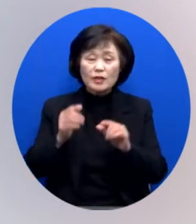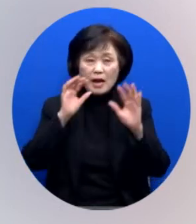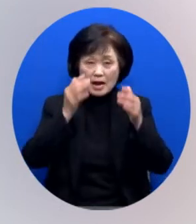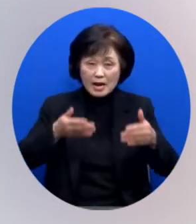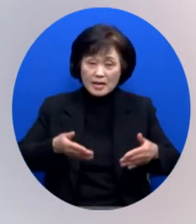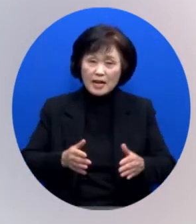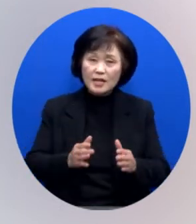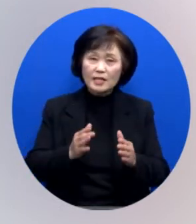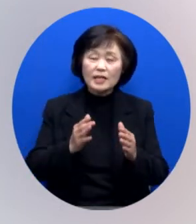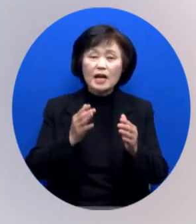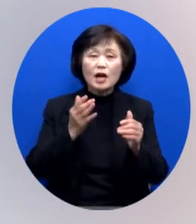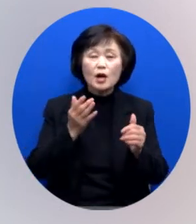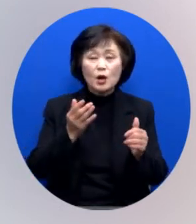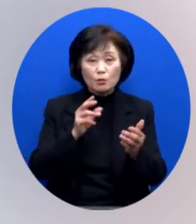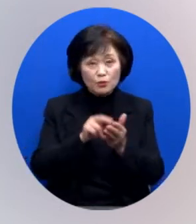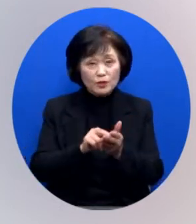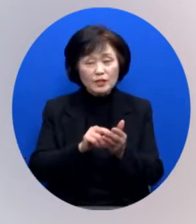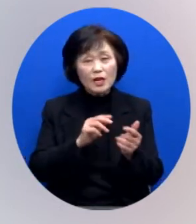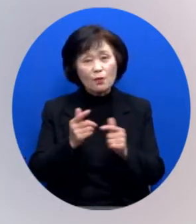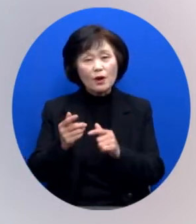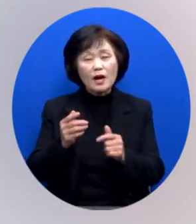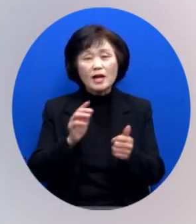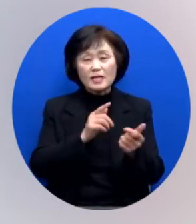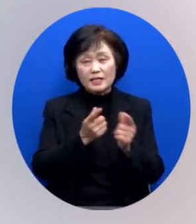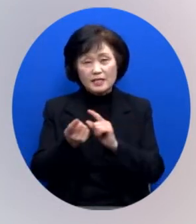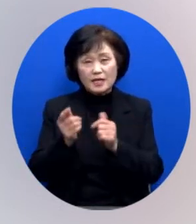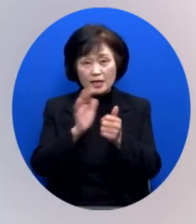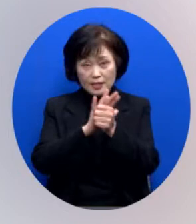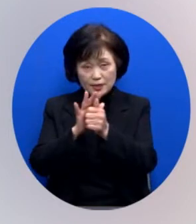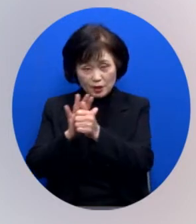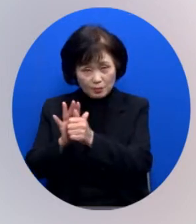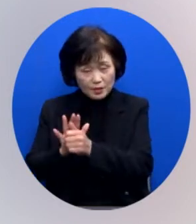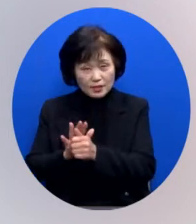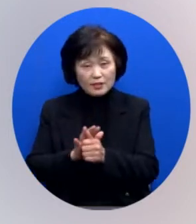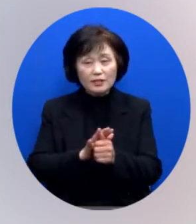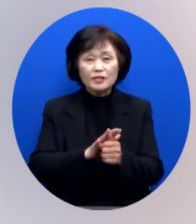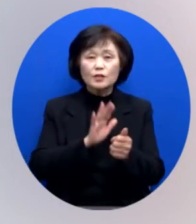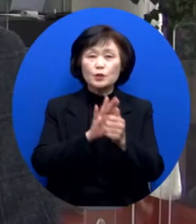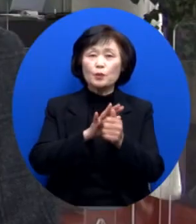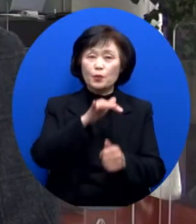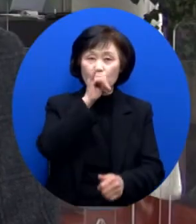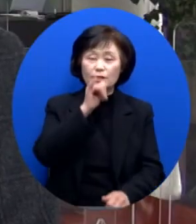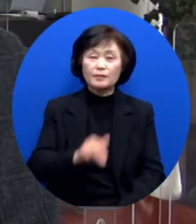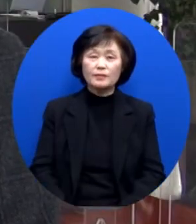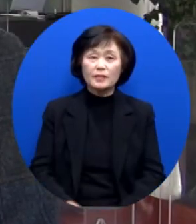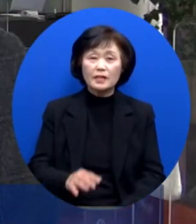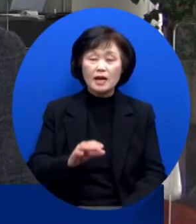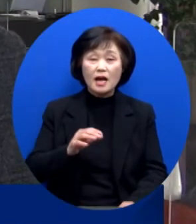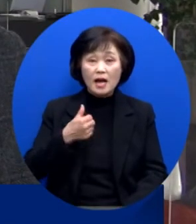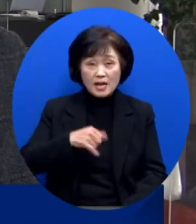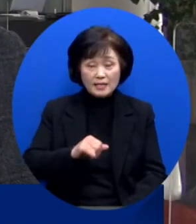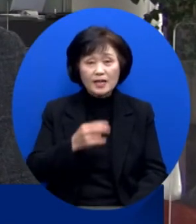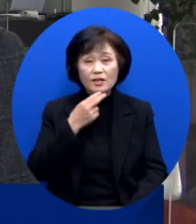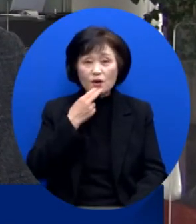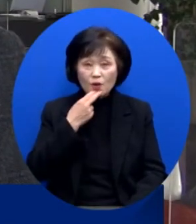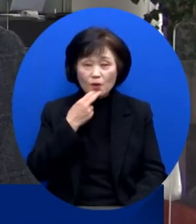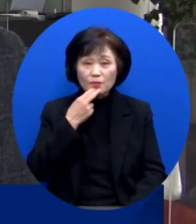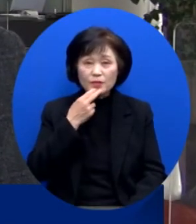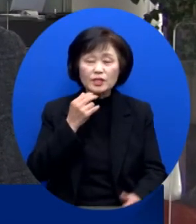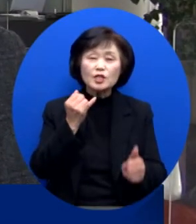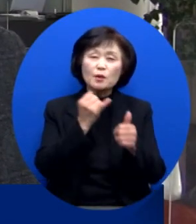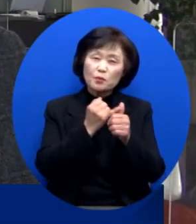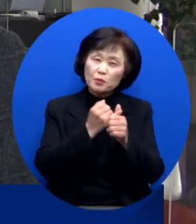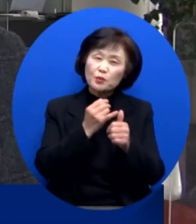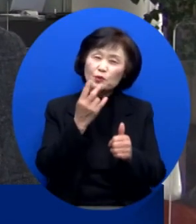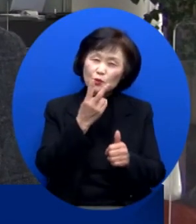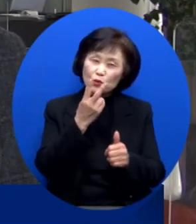강조와 출산 시 재정, 기타 서비스 지원을 많이 하고 있었습니다. 자녀를 없이 부부가